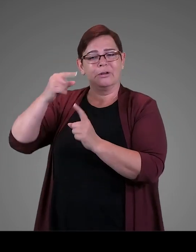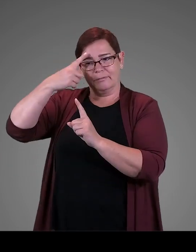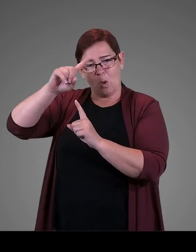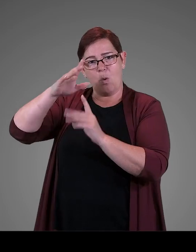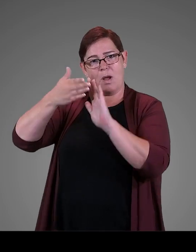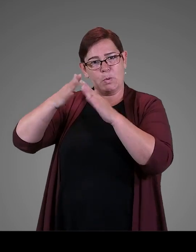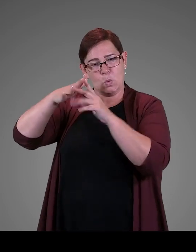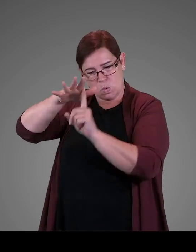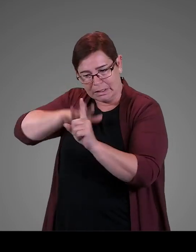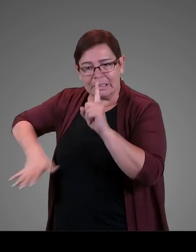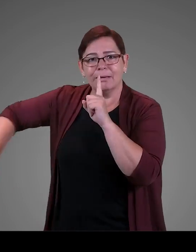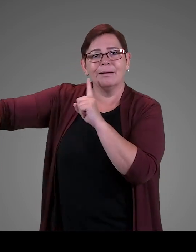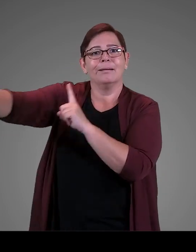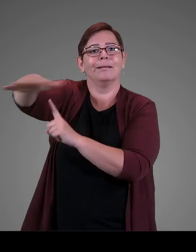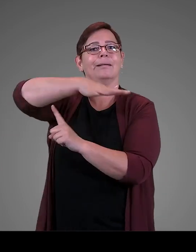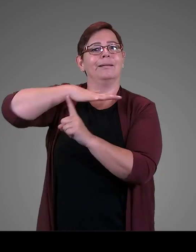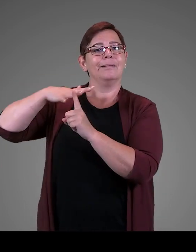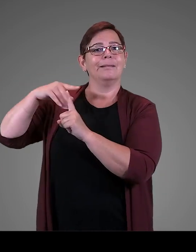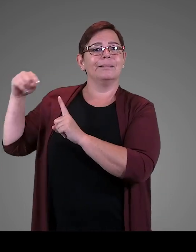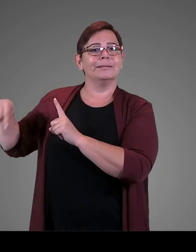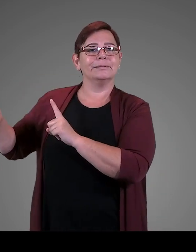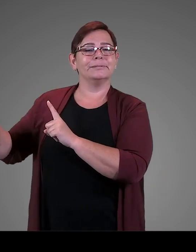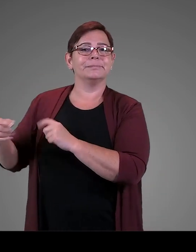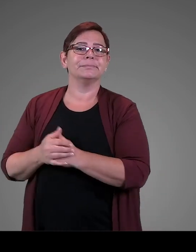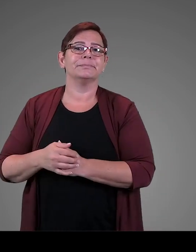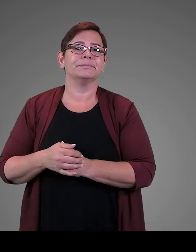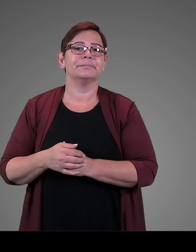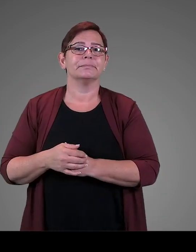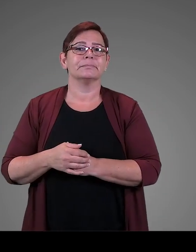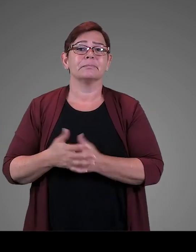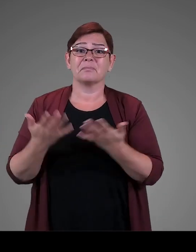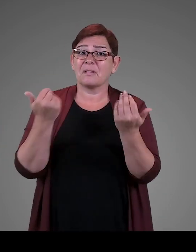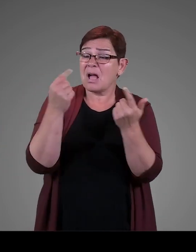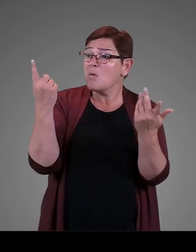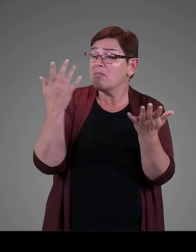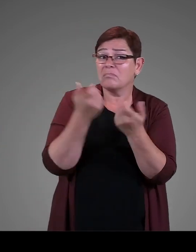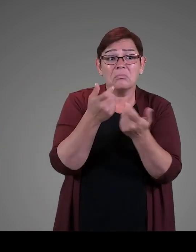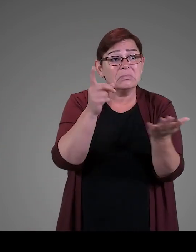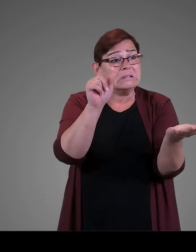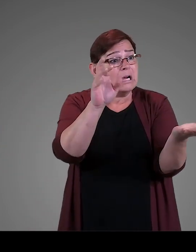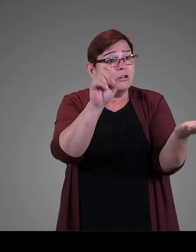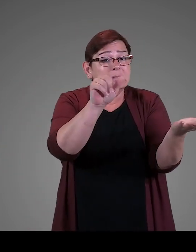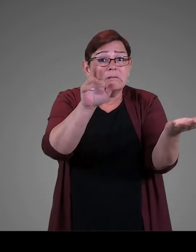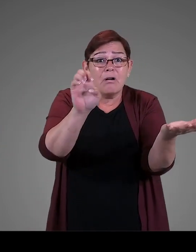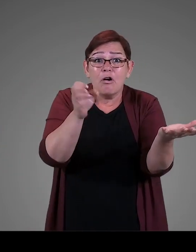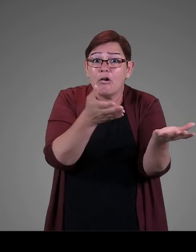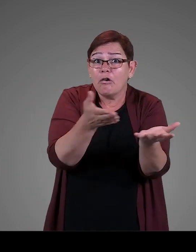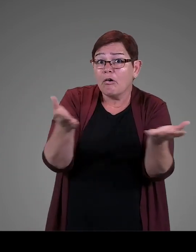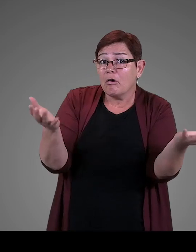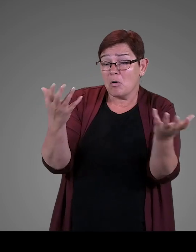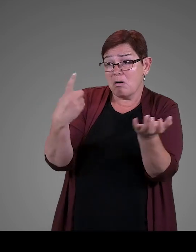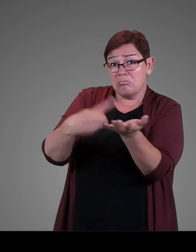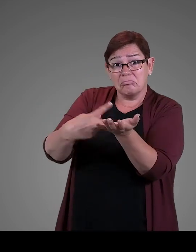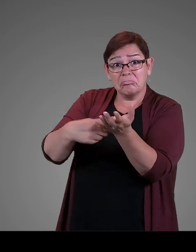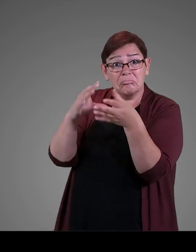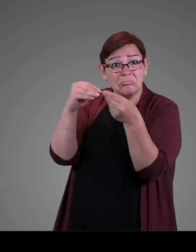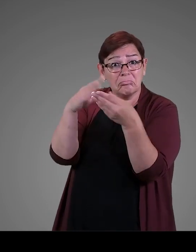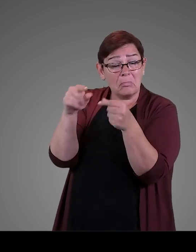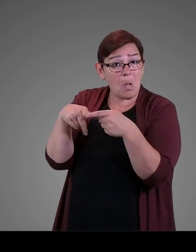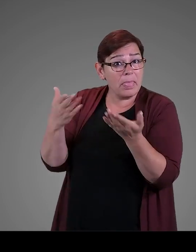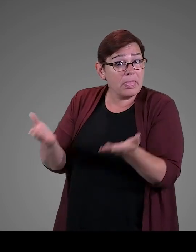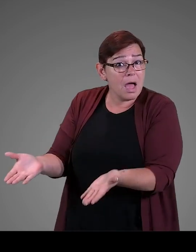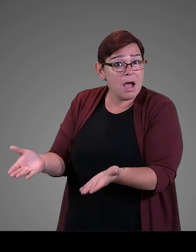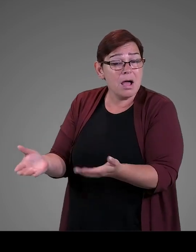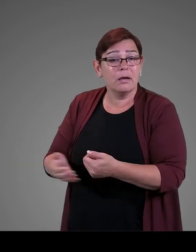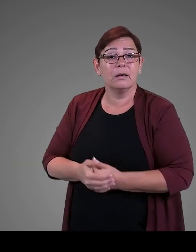situation difficile et c'était pour le bien du centre, mais aussi de toute la communauté qui était autour d'eux. Est-ce qu'il y a quelqu'un de